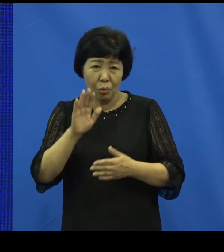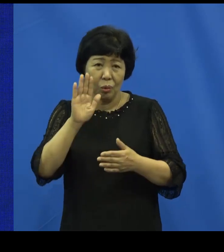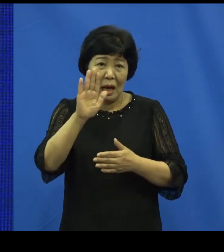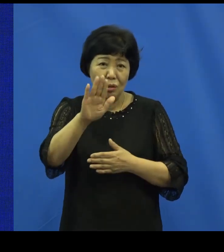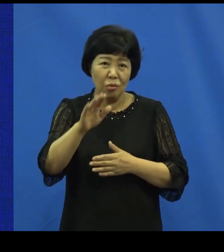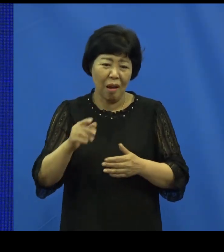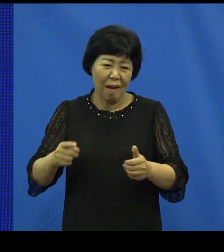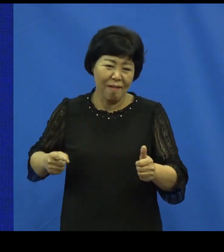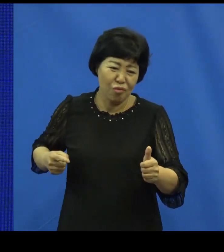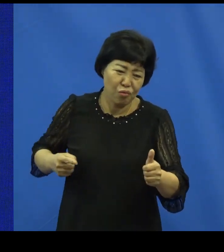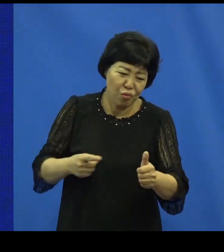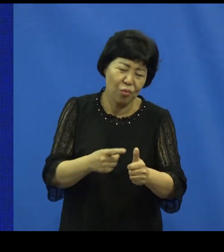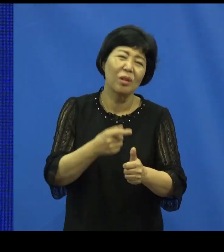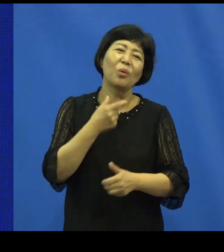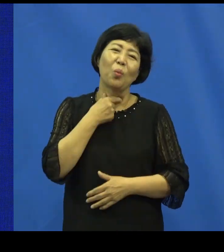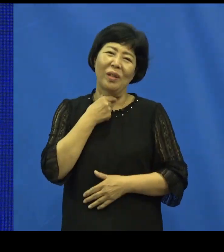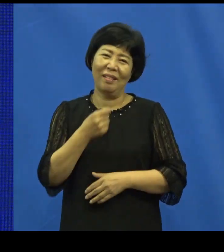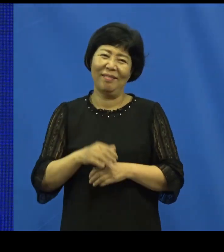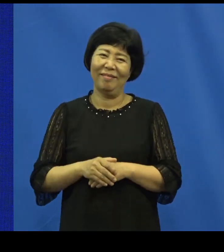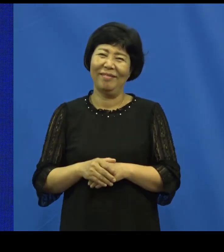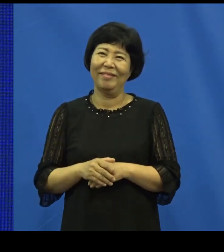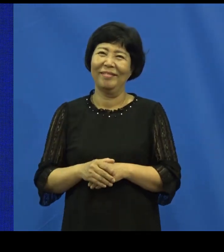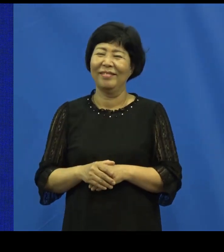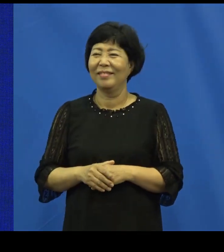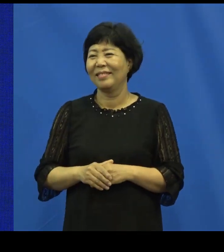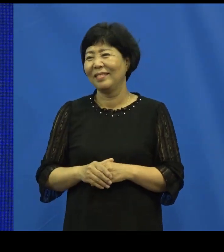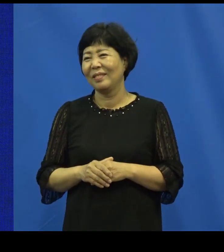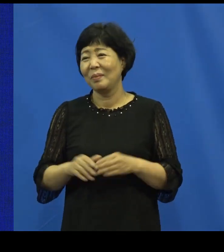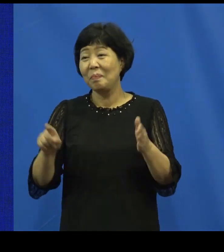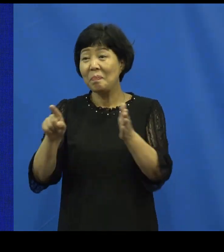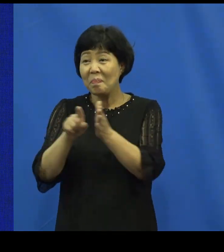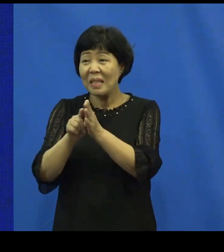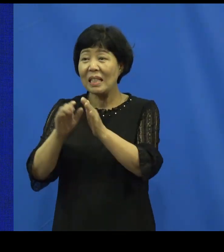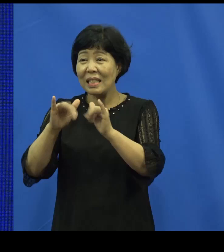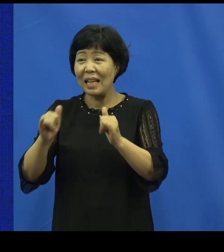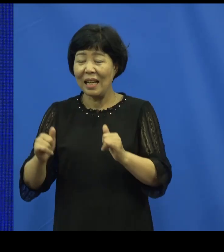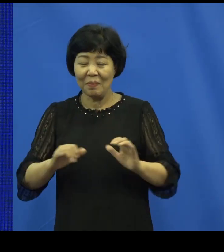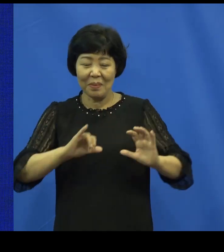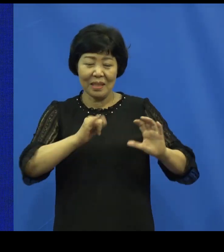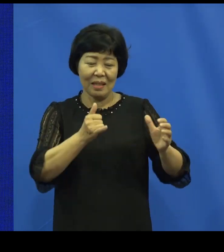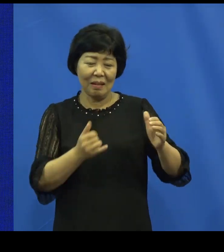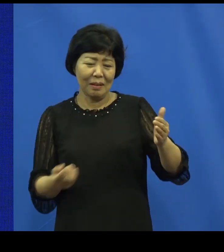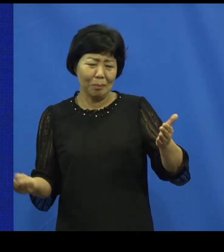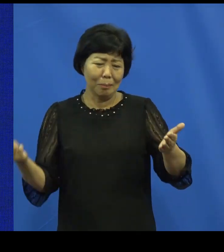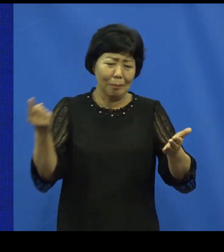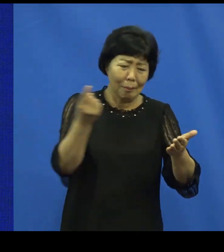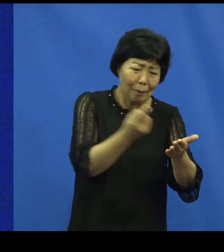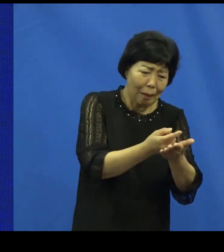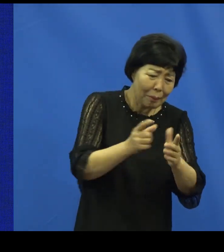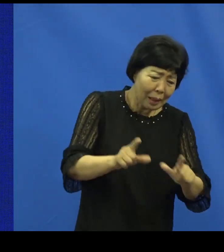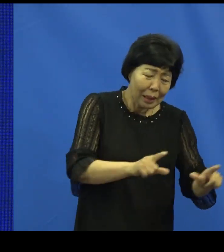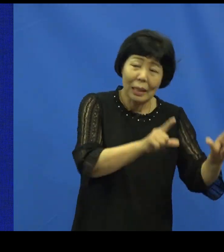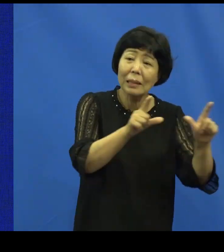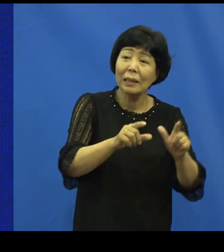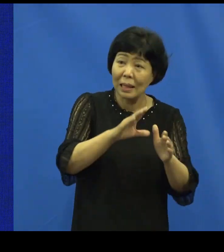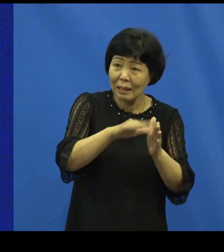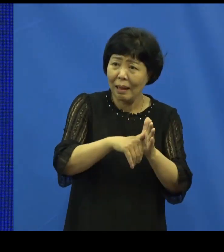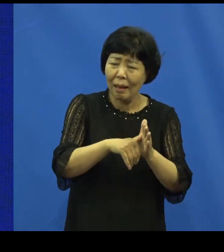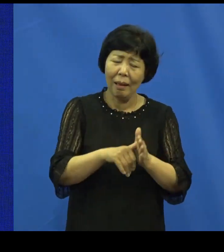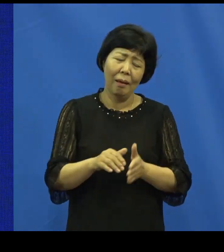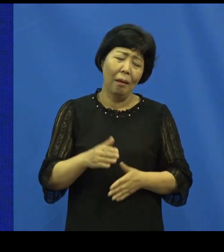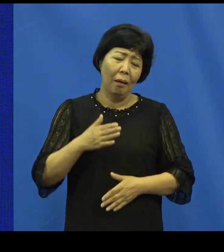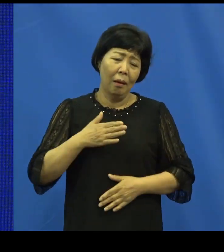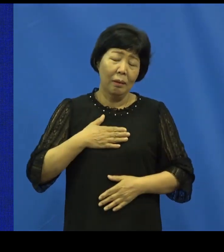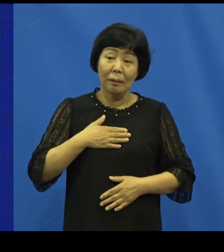세상 안으로 들어가면 여러분, 우리가 믿음의 사람이 세상 속에서 타락함을 드러낼 때 질투로 가득해요. 나보다 나은 사람들을